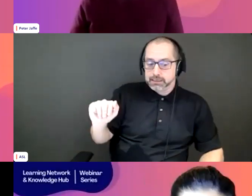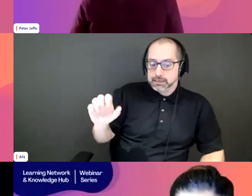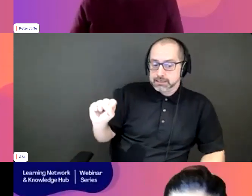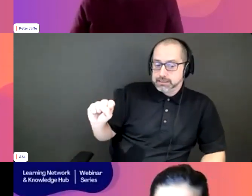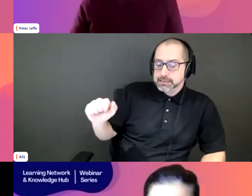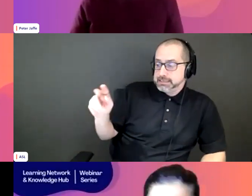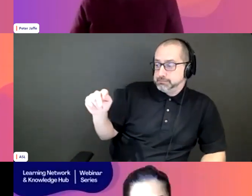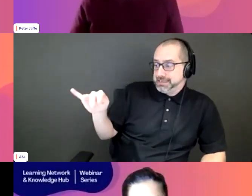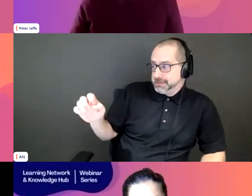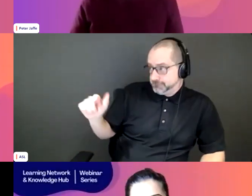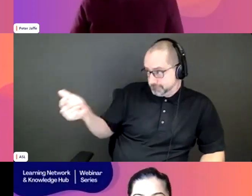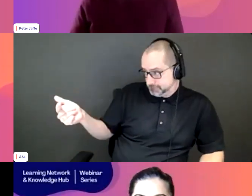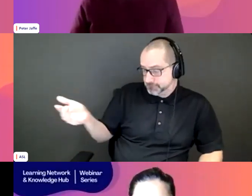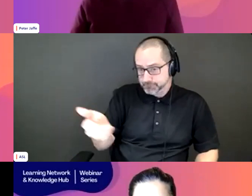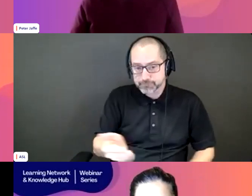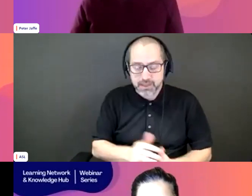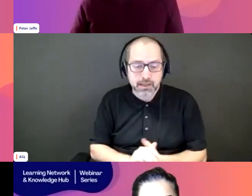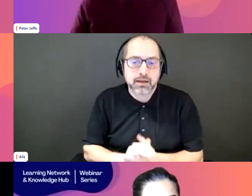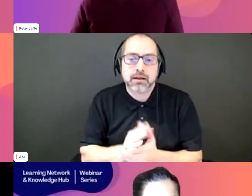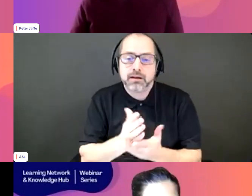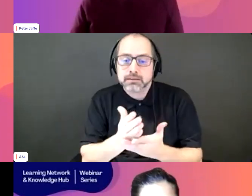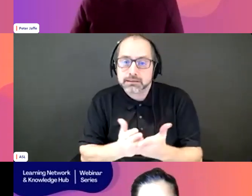Linda prochaine question